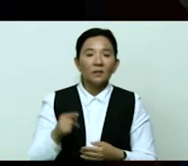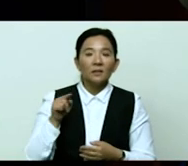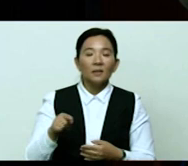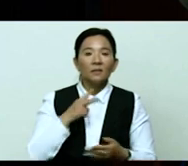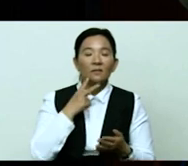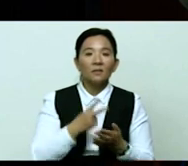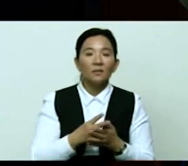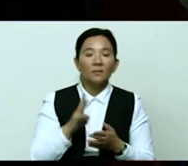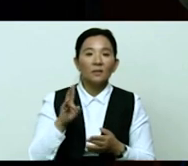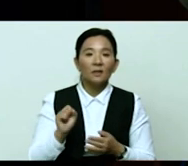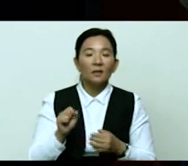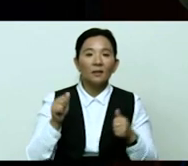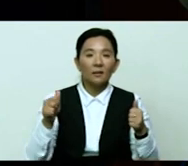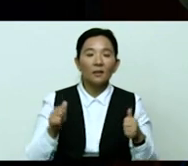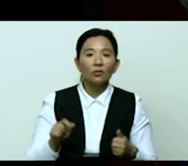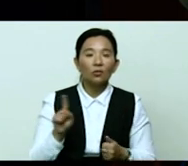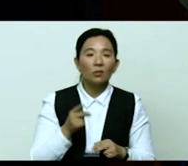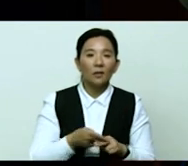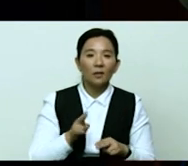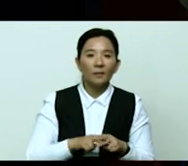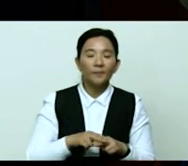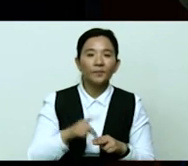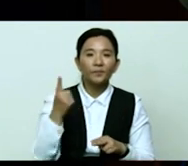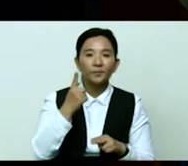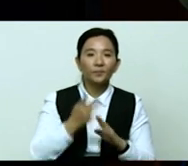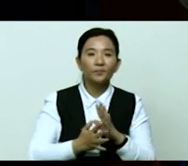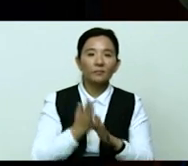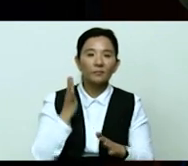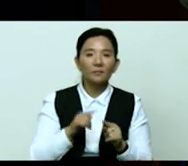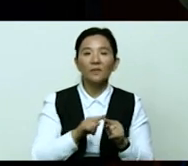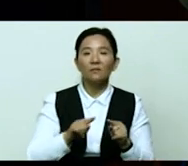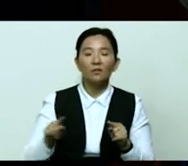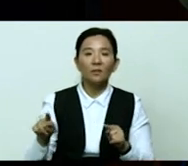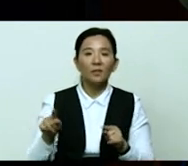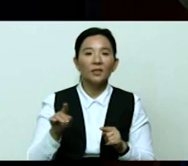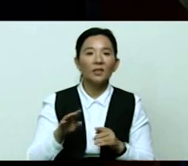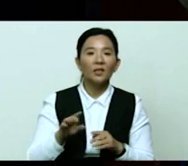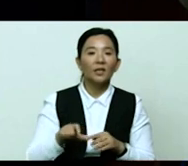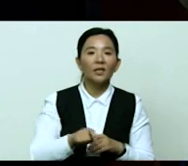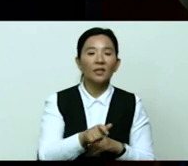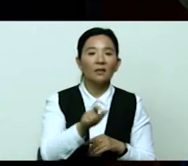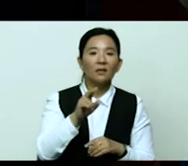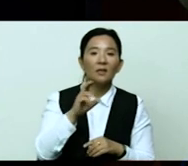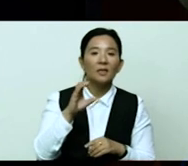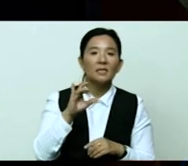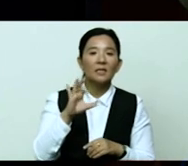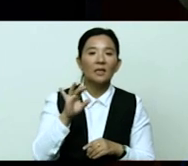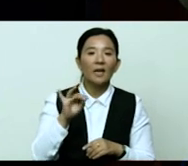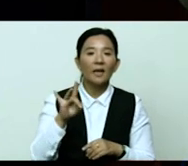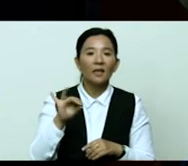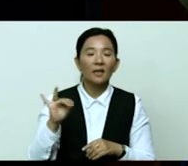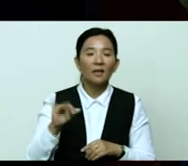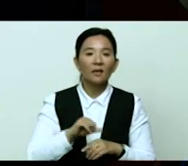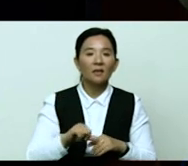видим на карте, что это в первую очередь течение реки Сырдарьи, и границы